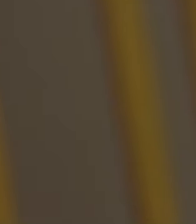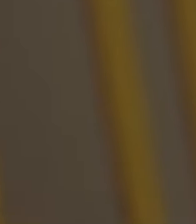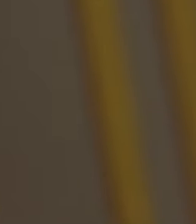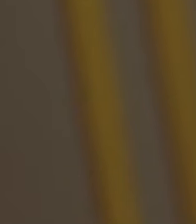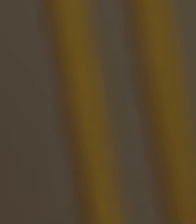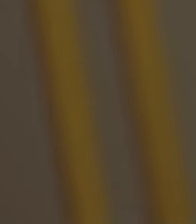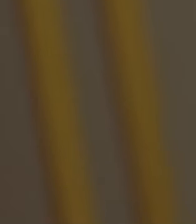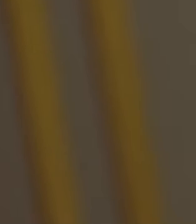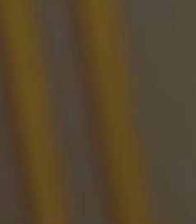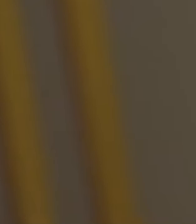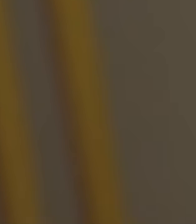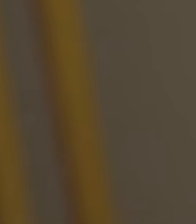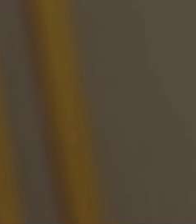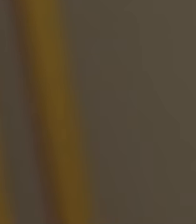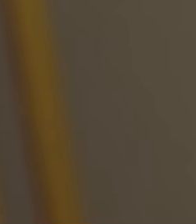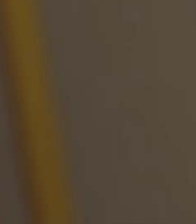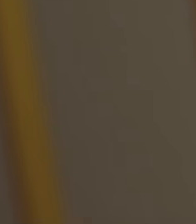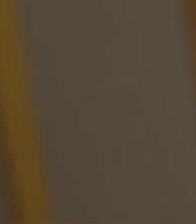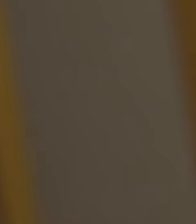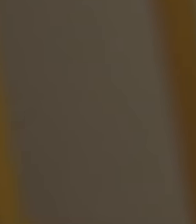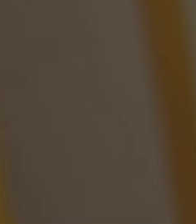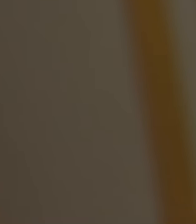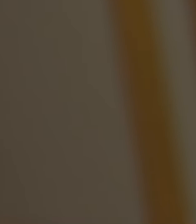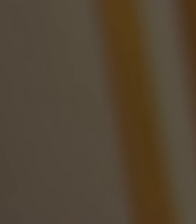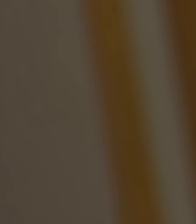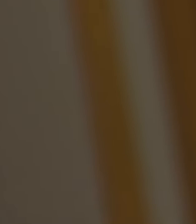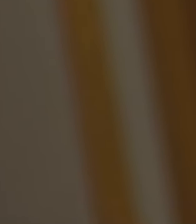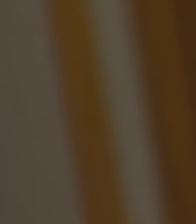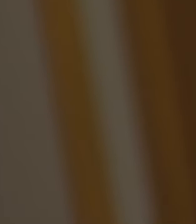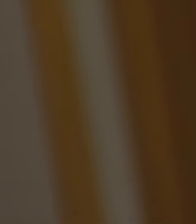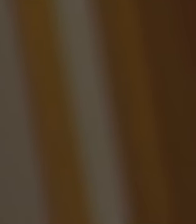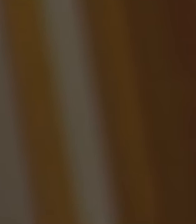ثم اصطفاه حبيبا